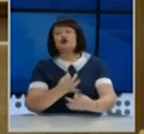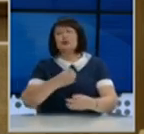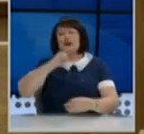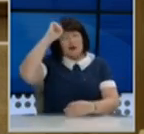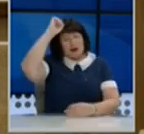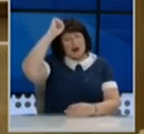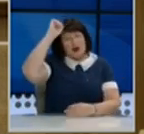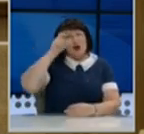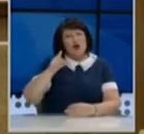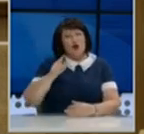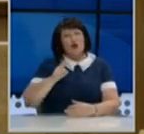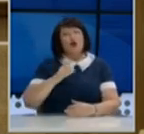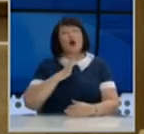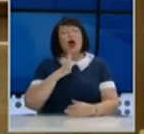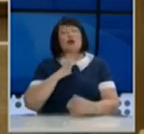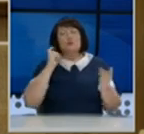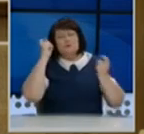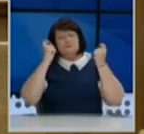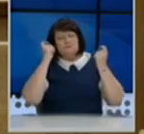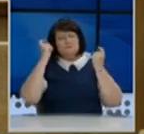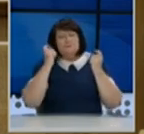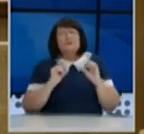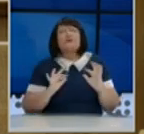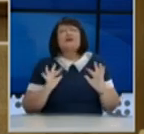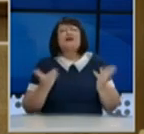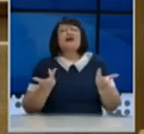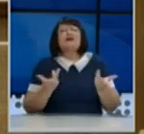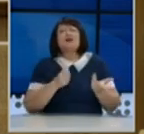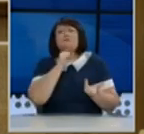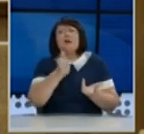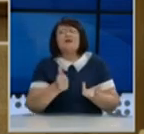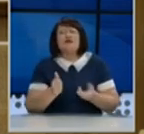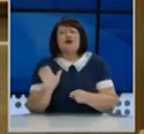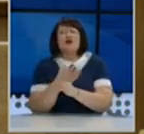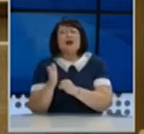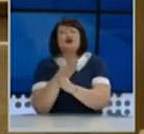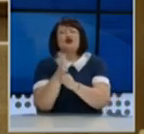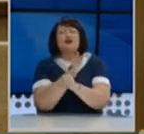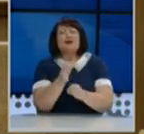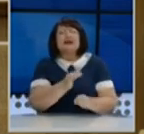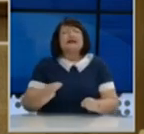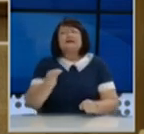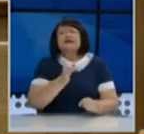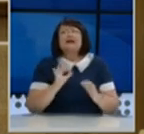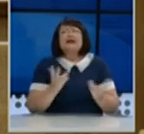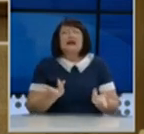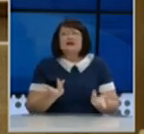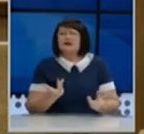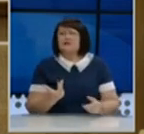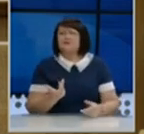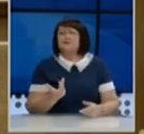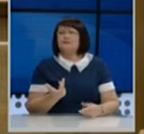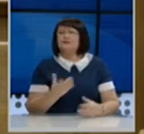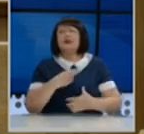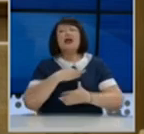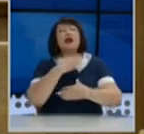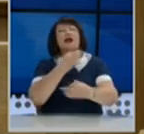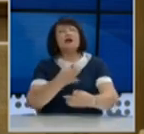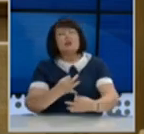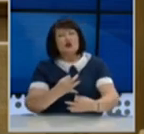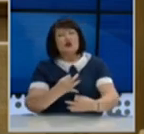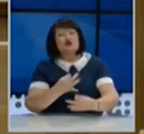Ρόδου που απορούν γιατί κατακάηκε το νησί τους. Θα είμαστε οι κάτοικοι της